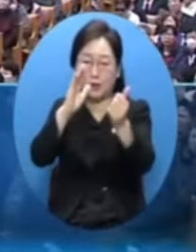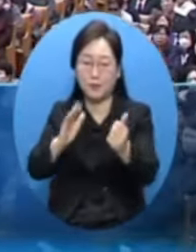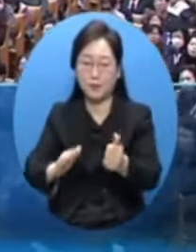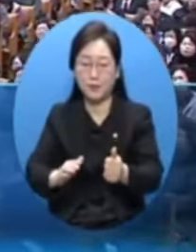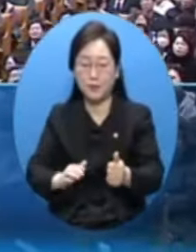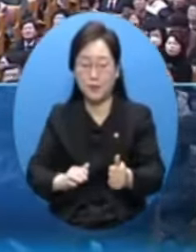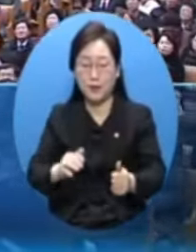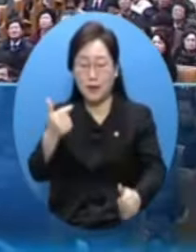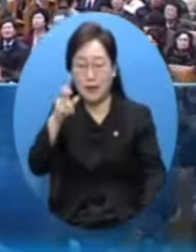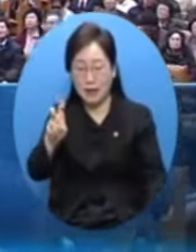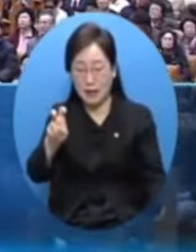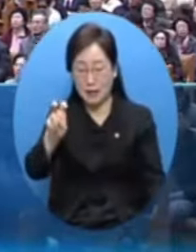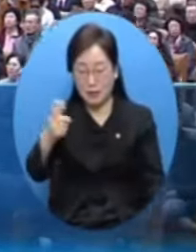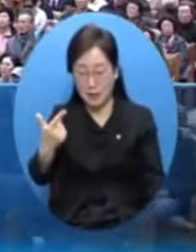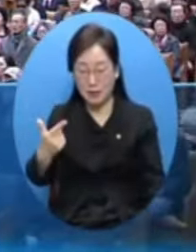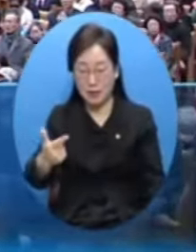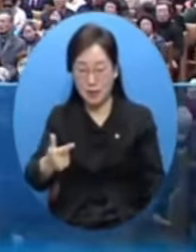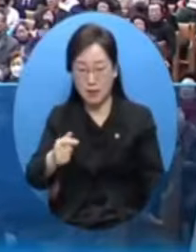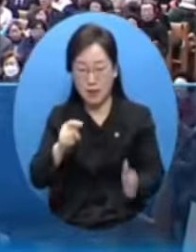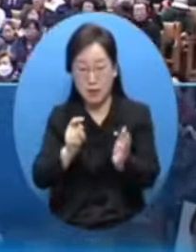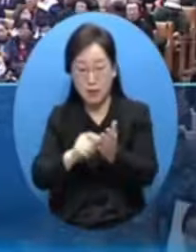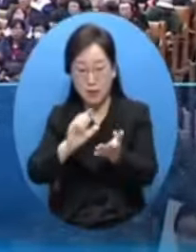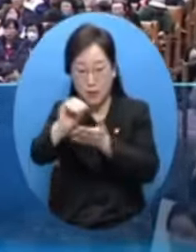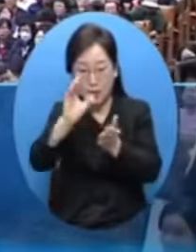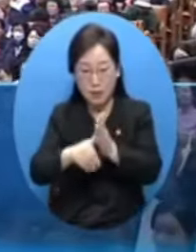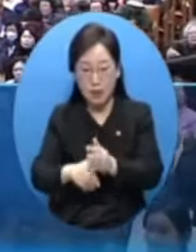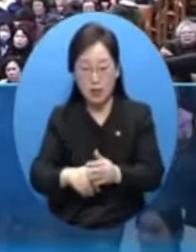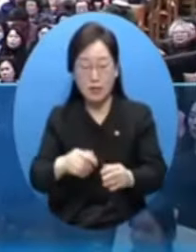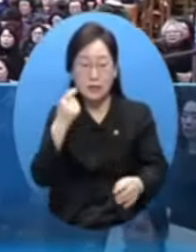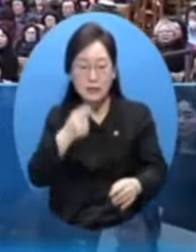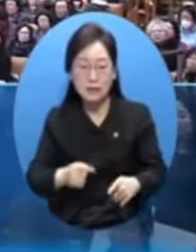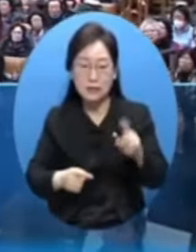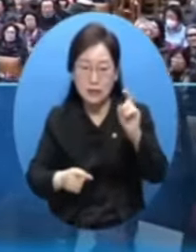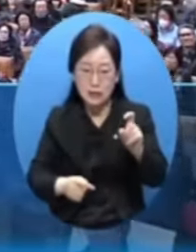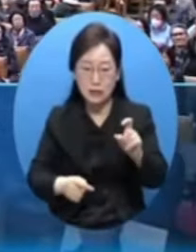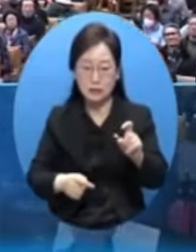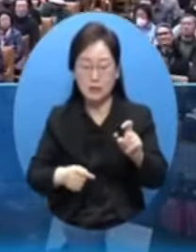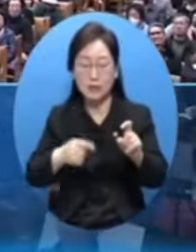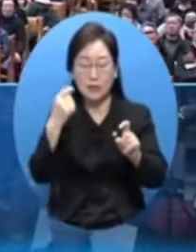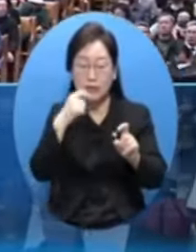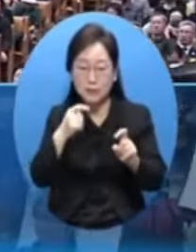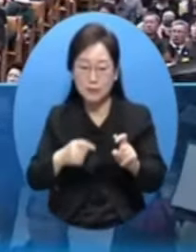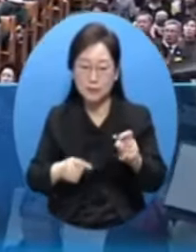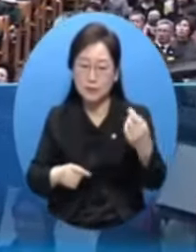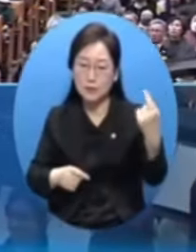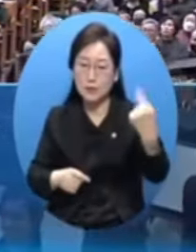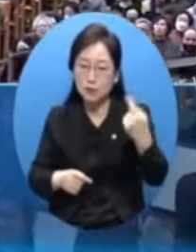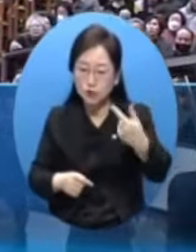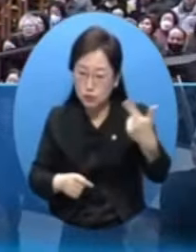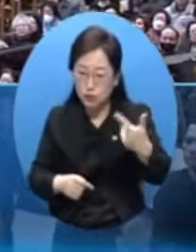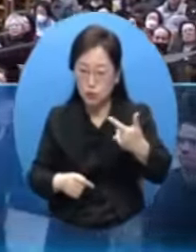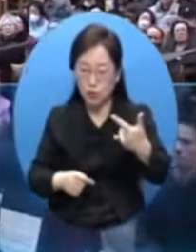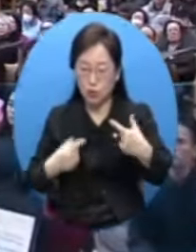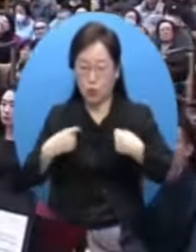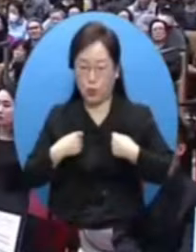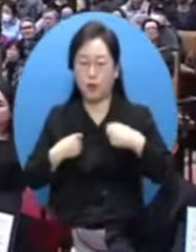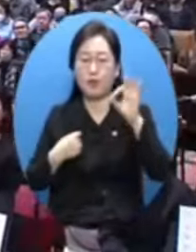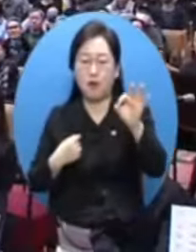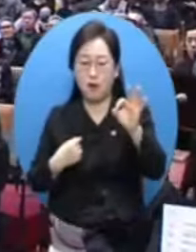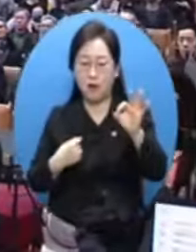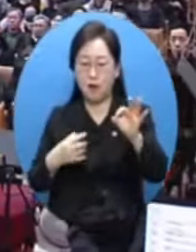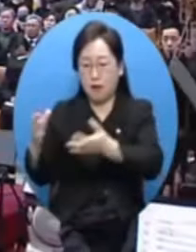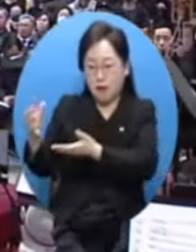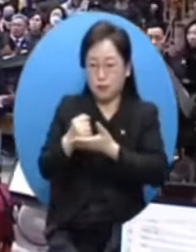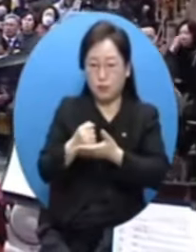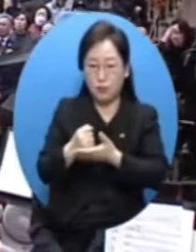나만이 곧 떠날 새 은십달란트와 금 6천개와 의복 10벌을 가지고 가서. 나만 장군은 희망의